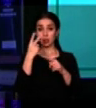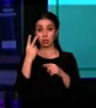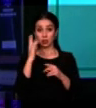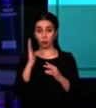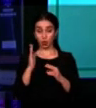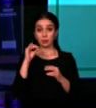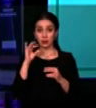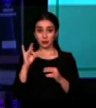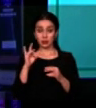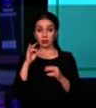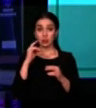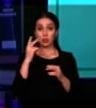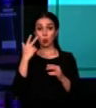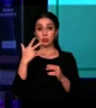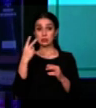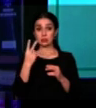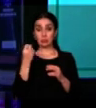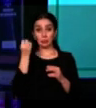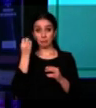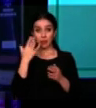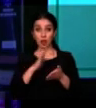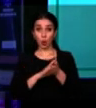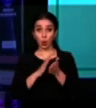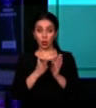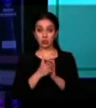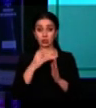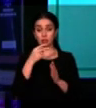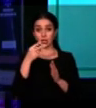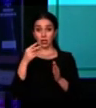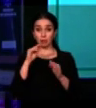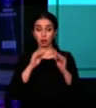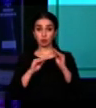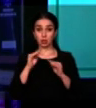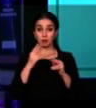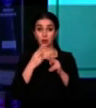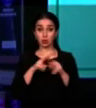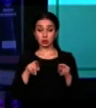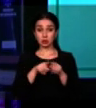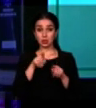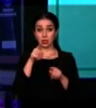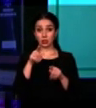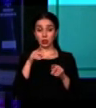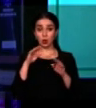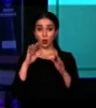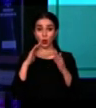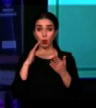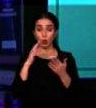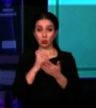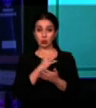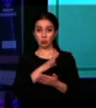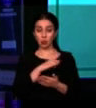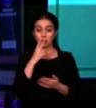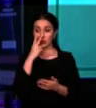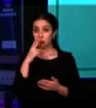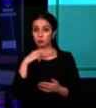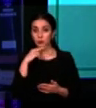Perimetr 32 ekanini bilgan holatda tenglama tuzamiz. Mana quyidagicha tenglama hosil bo'ldi. E'tibor